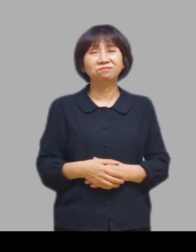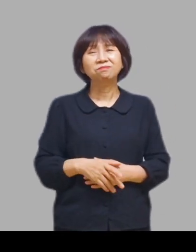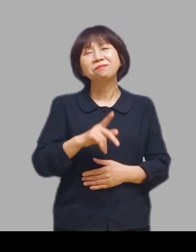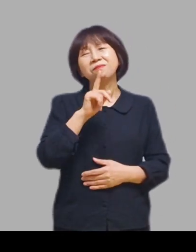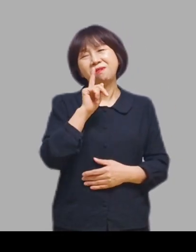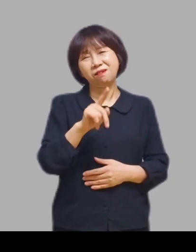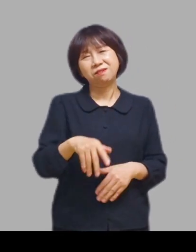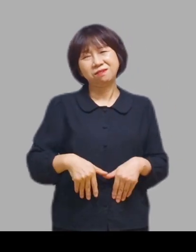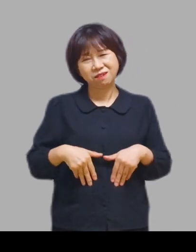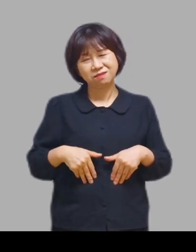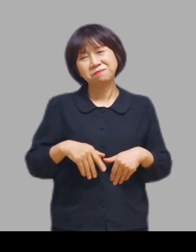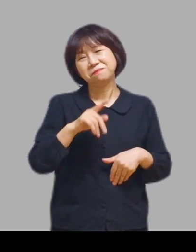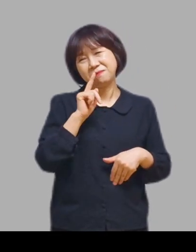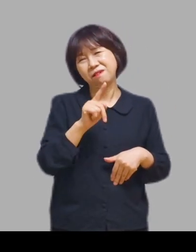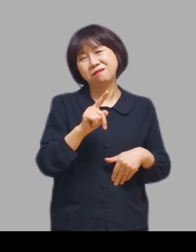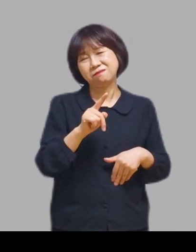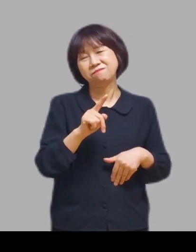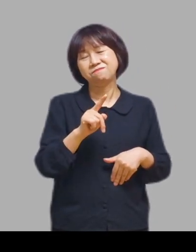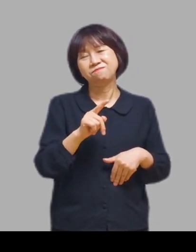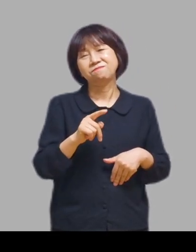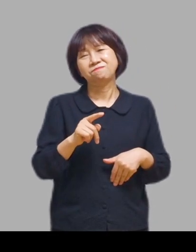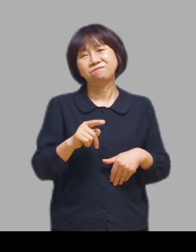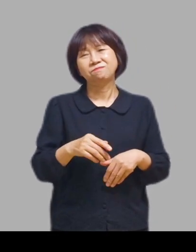말 한마디 따뜻하게